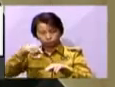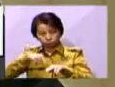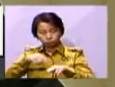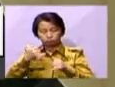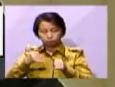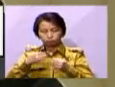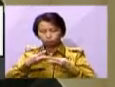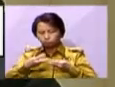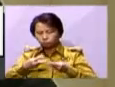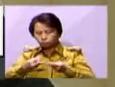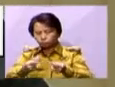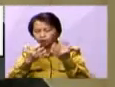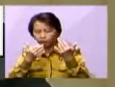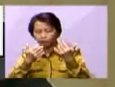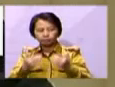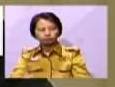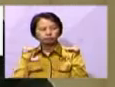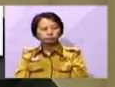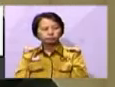ini berjalan lancar.